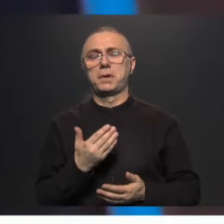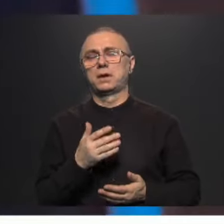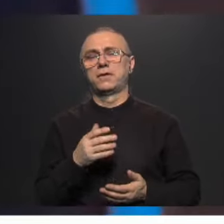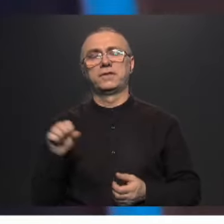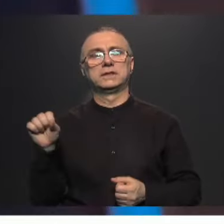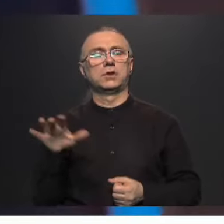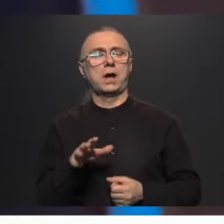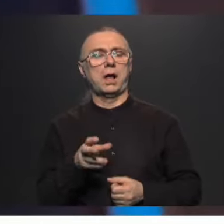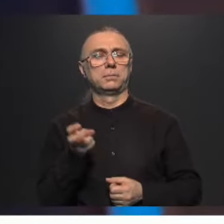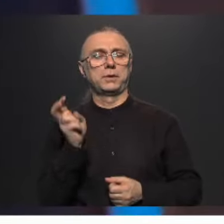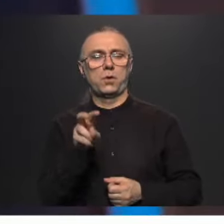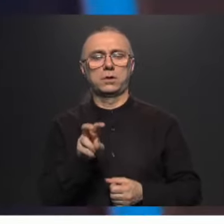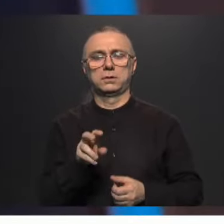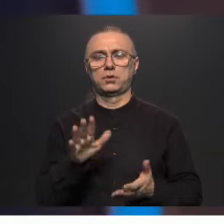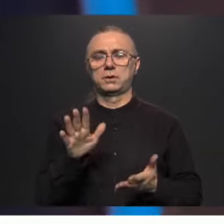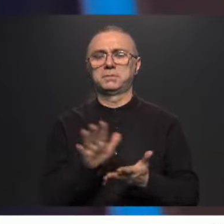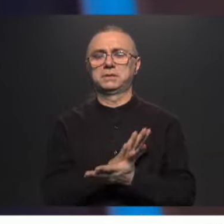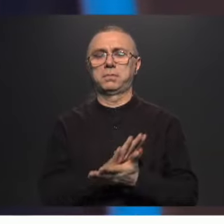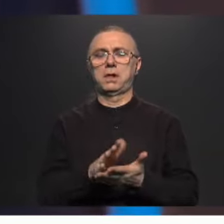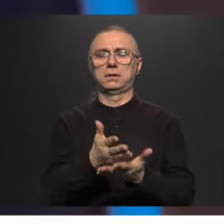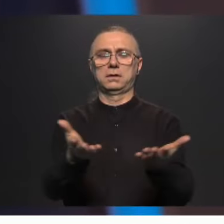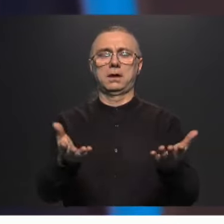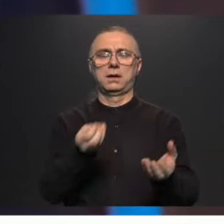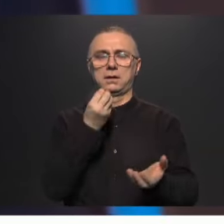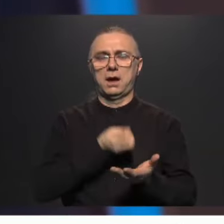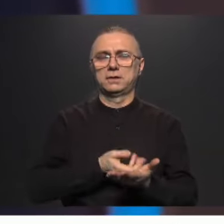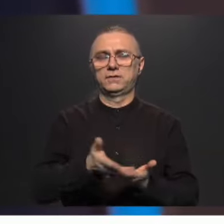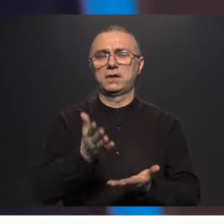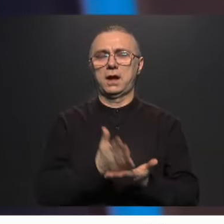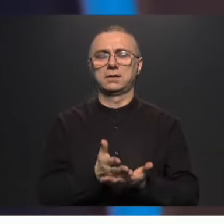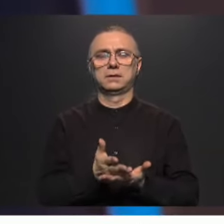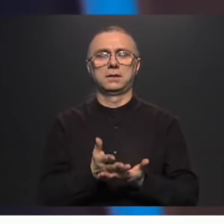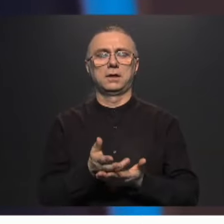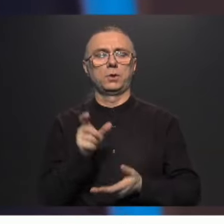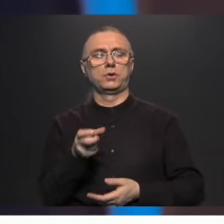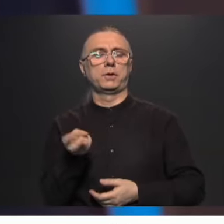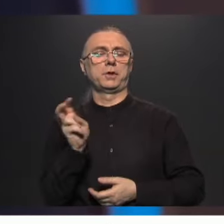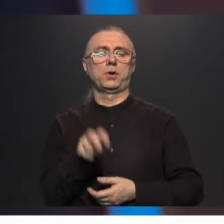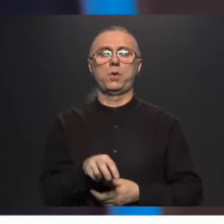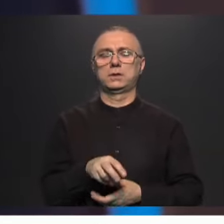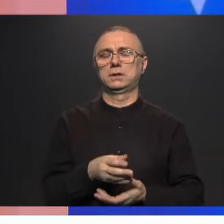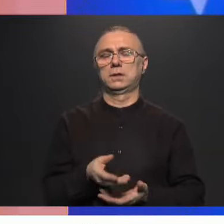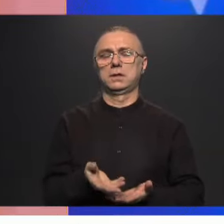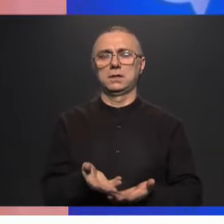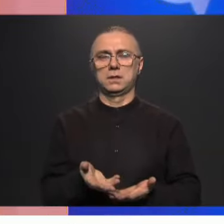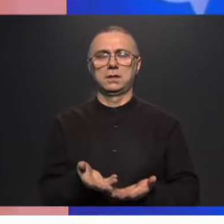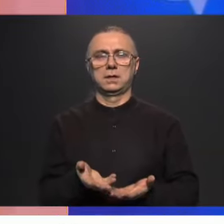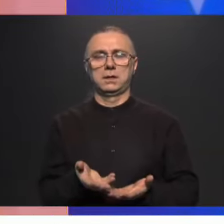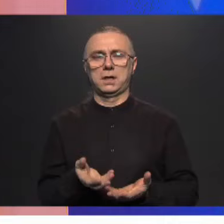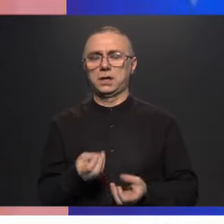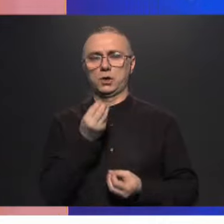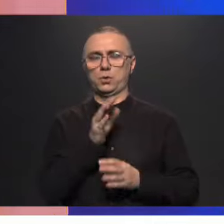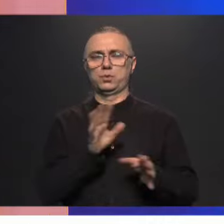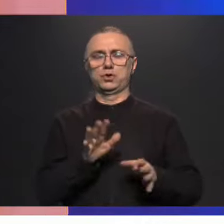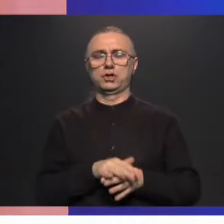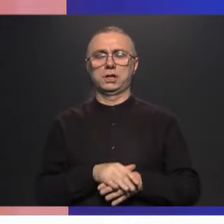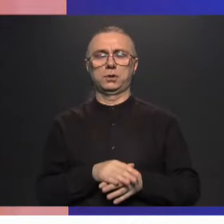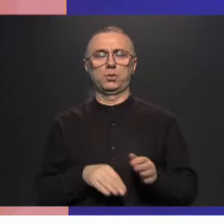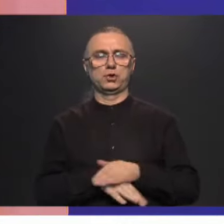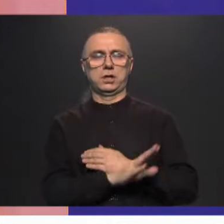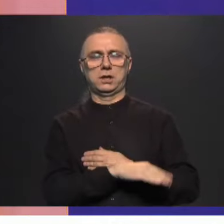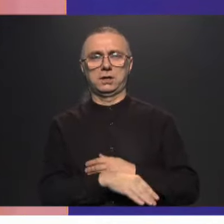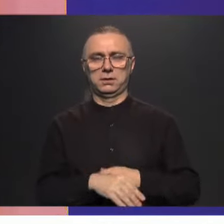1.5-2 часа, понюхать это все и уйти. То есть это... Я людям объясняю, что это так выглядит. Вы постояли, свечку поставили, постояли